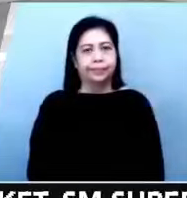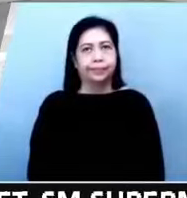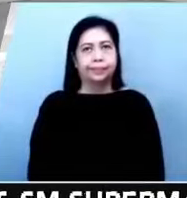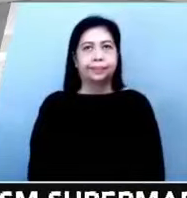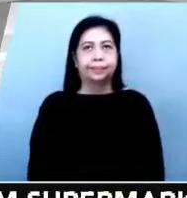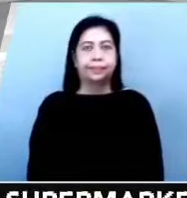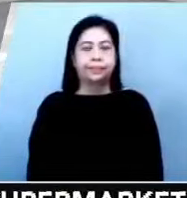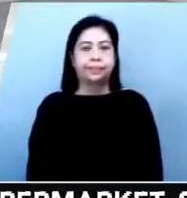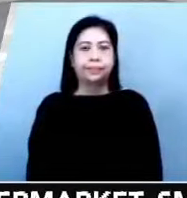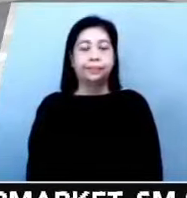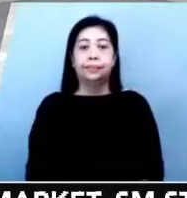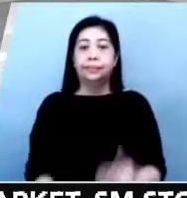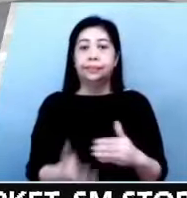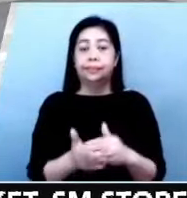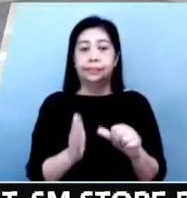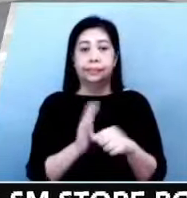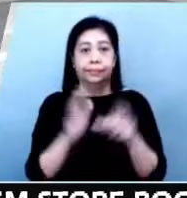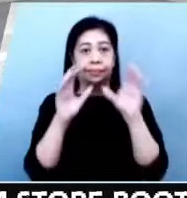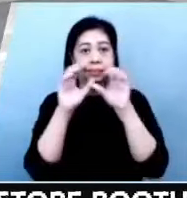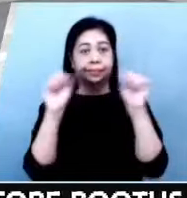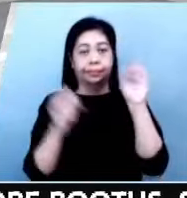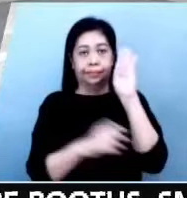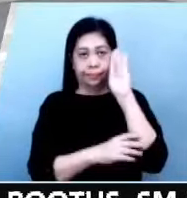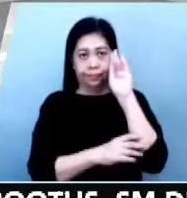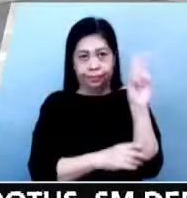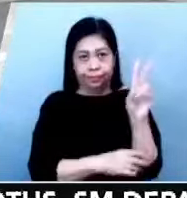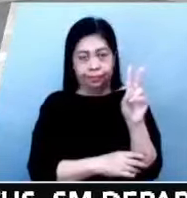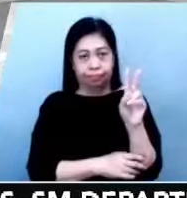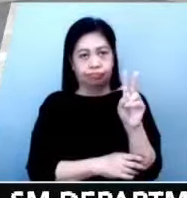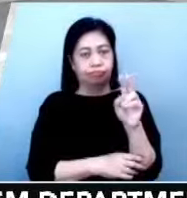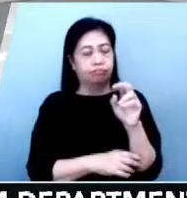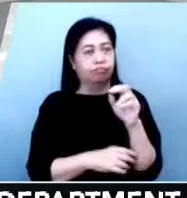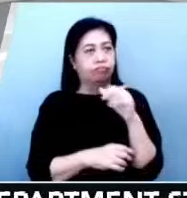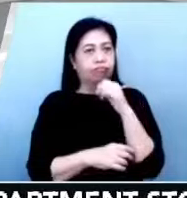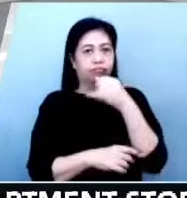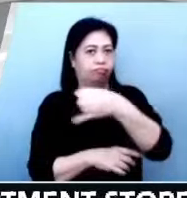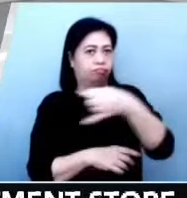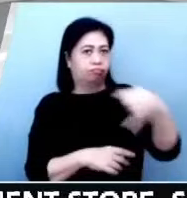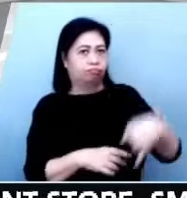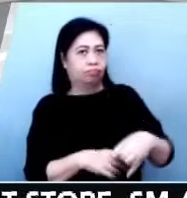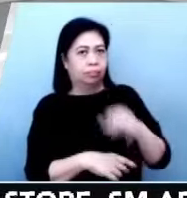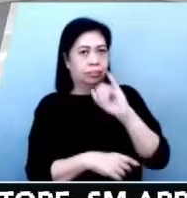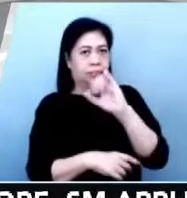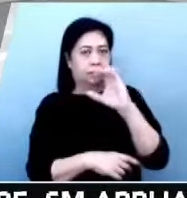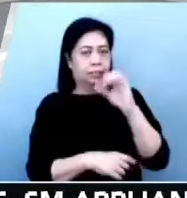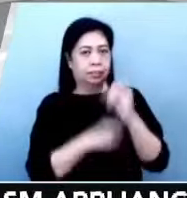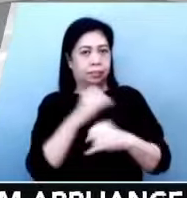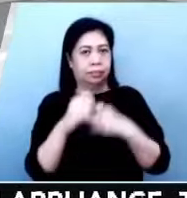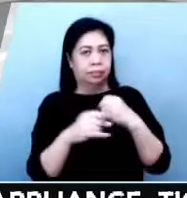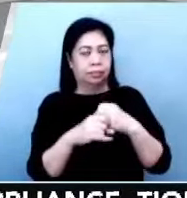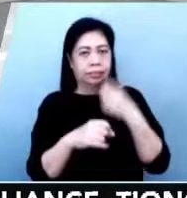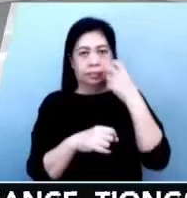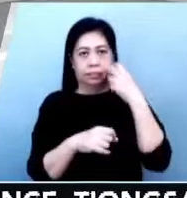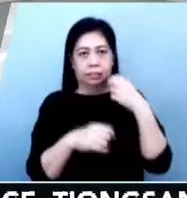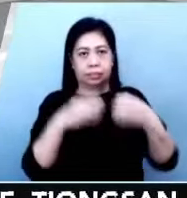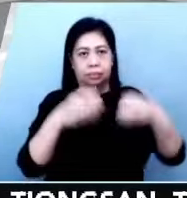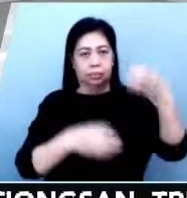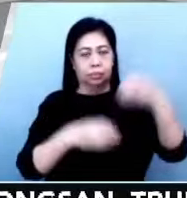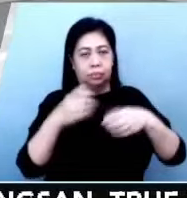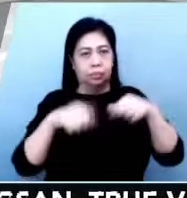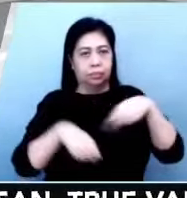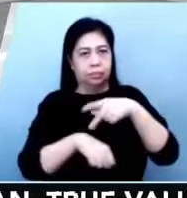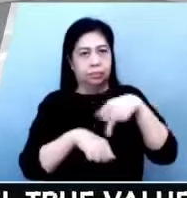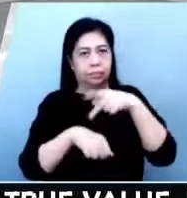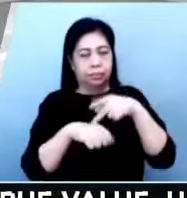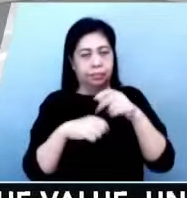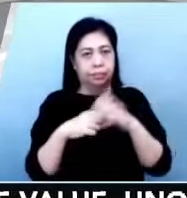Muling iginiit ni Pangulong Bongbong Marcos na walang hurisdiksyon ng International Criminal Court o ICC sa Pilipinas. Sagot